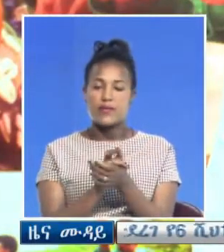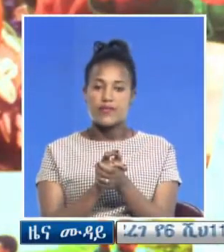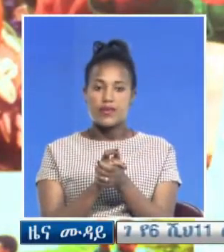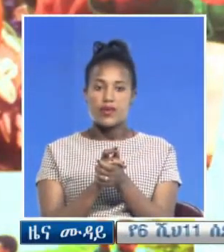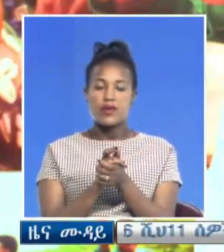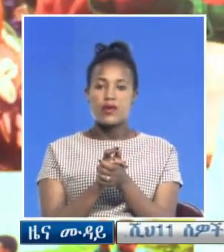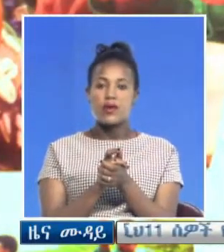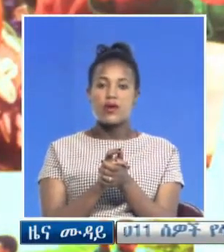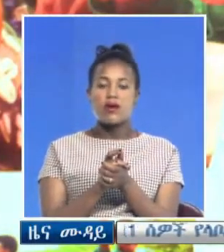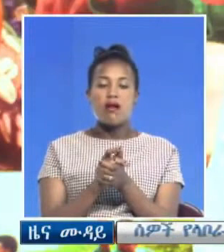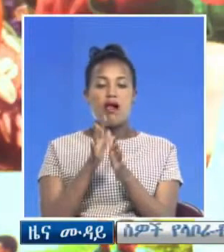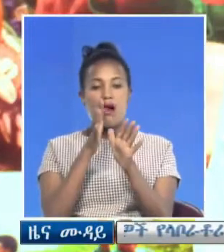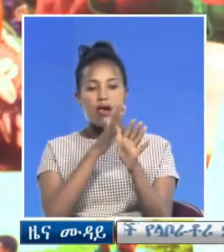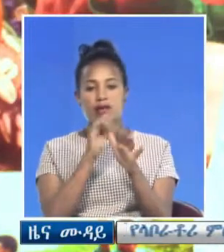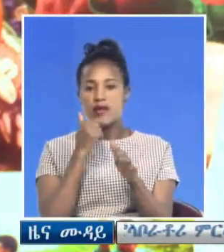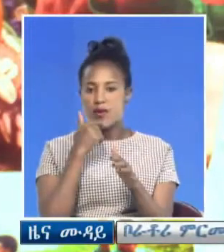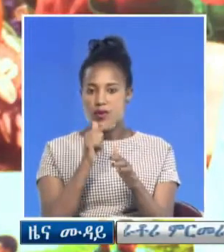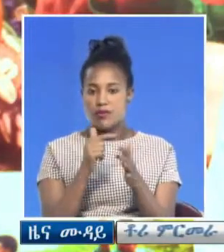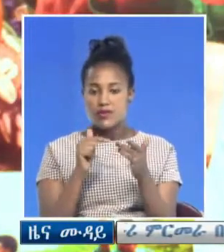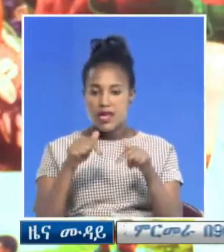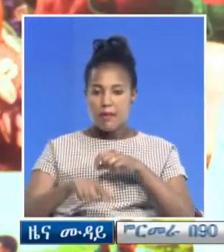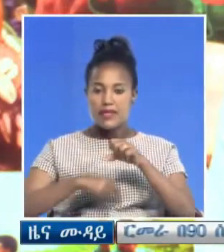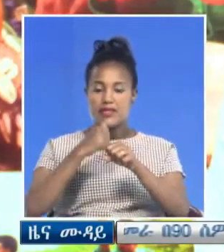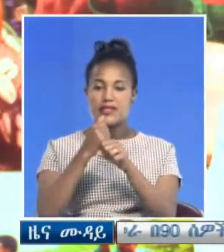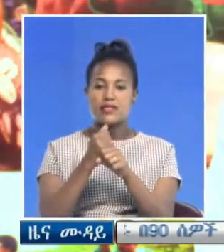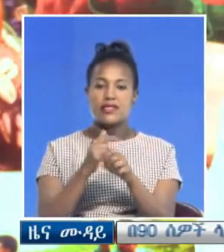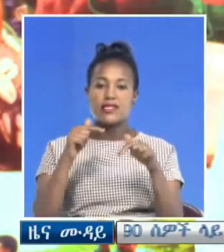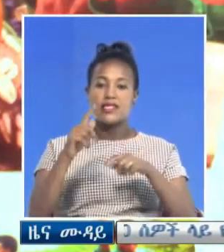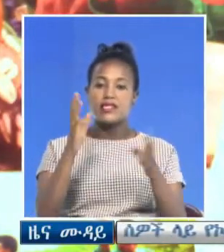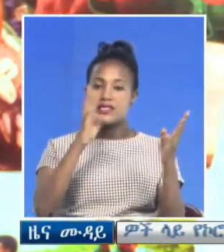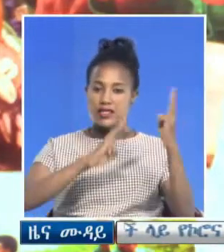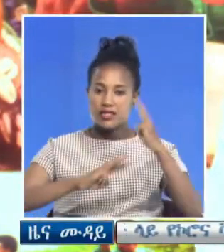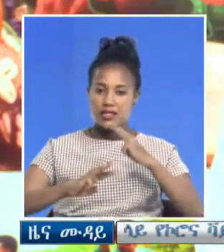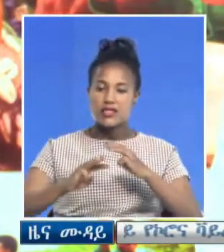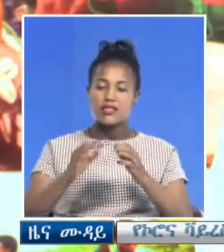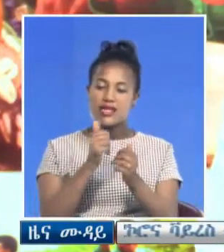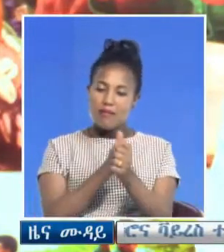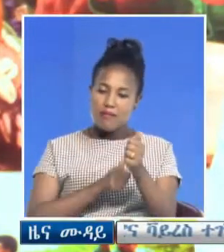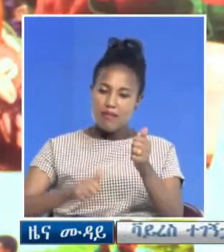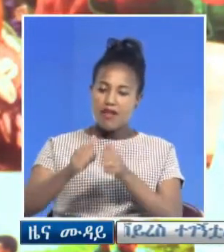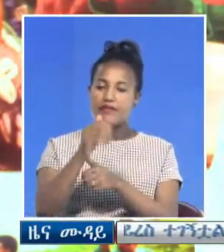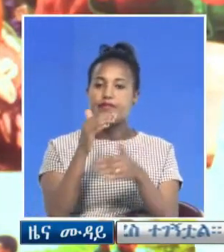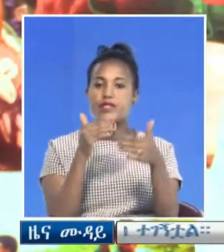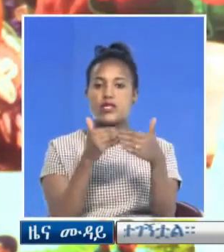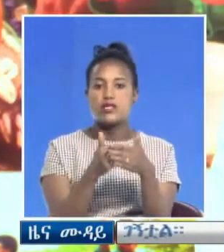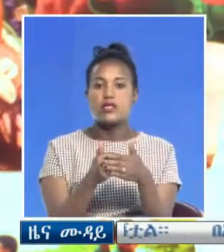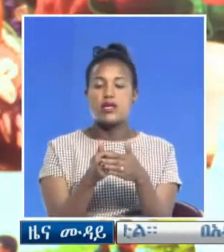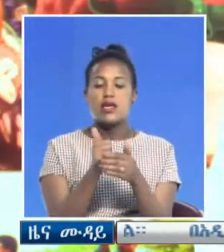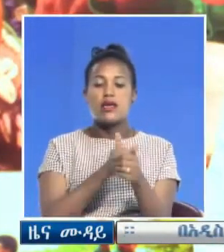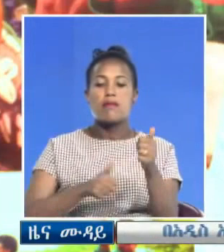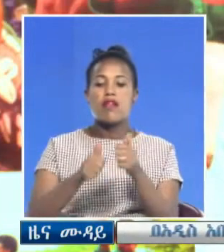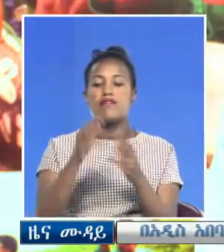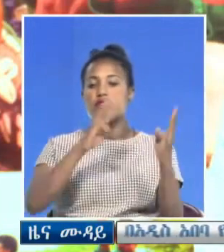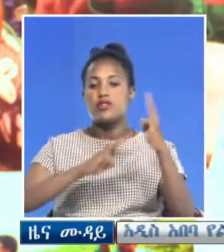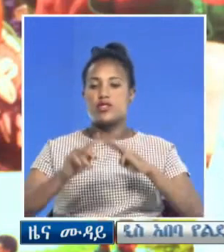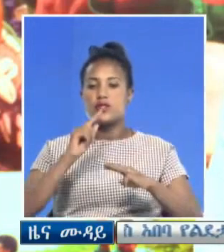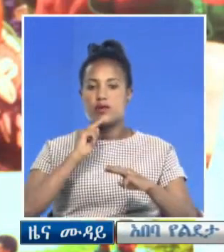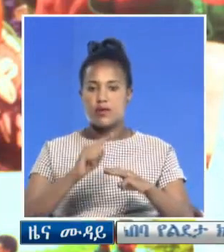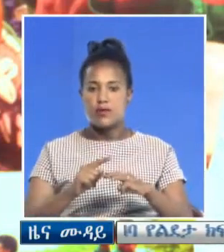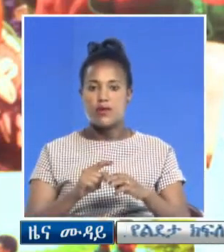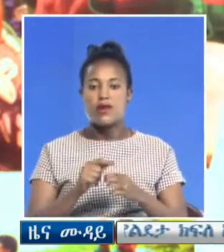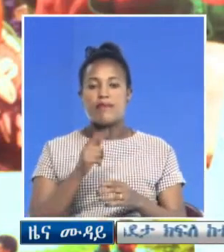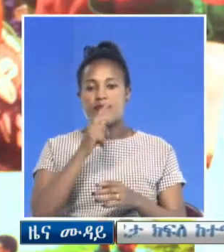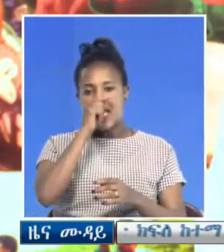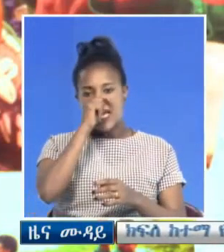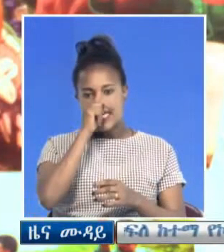ሆታ እልልታ ሳይሆን በዚህ ዓመት ይህ ችግር እስኪያልፍ ድረስ የሚያልፍ ችግር ነው፣